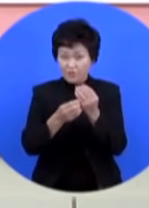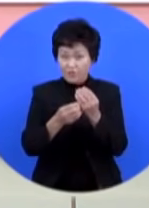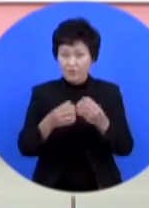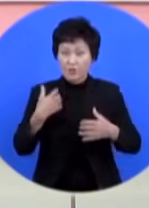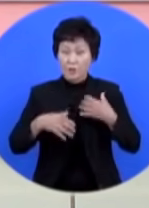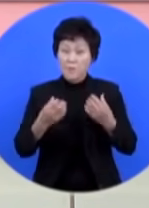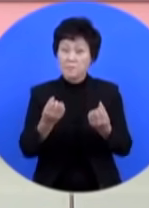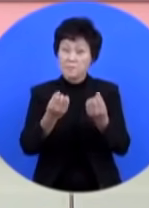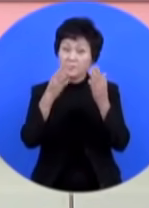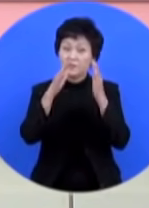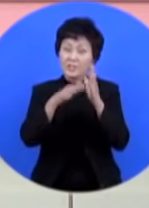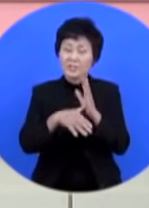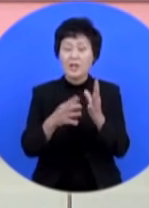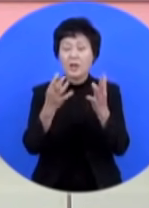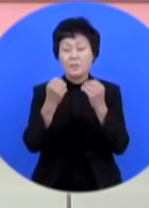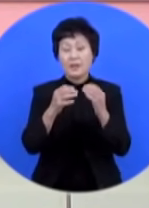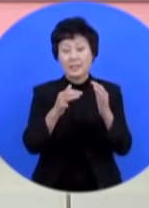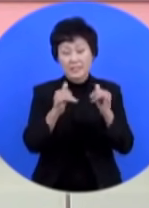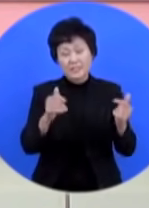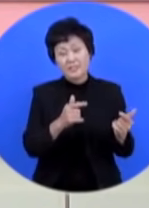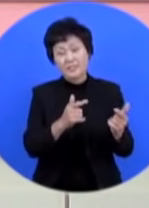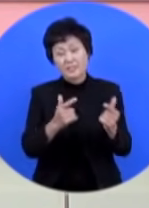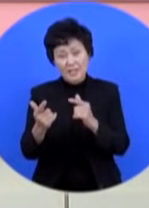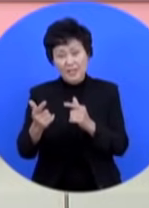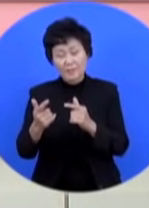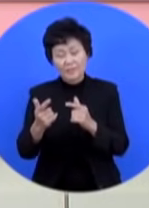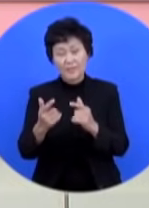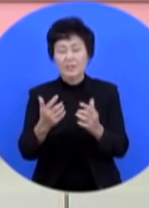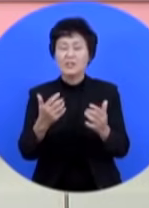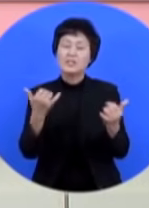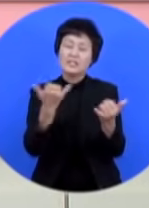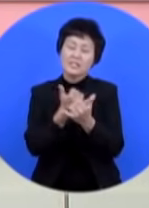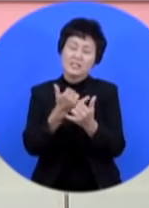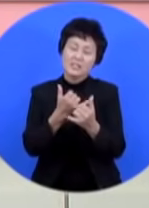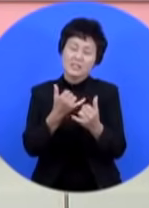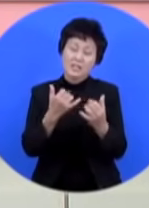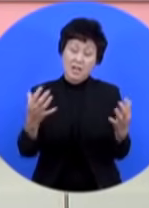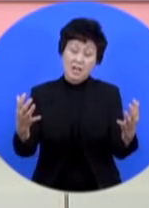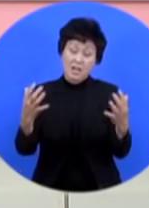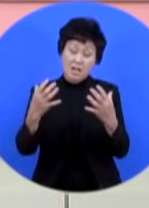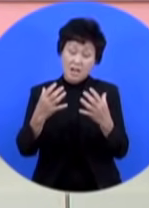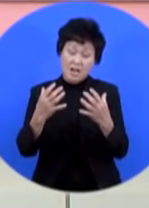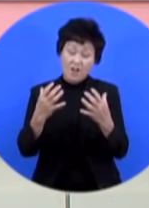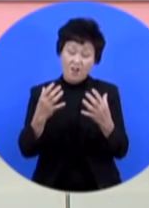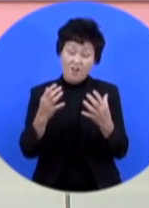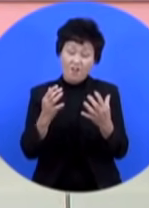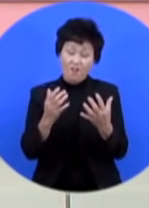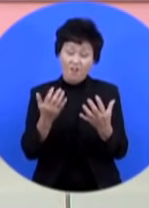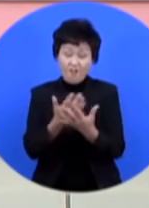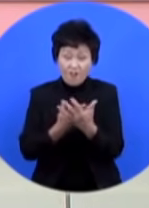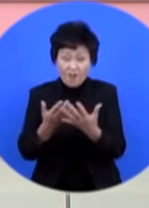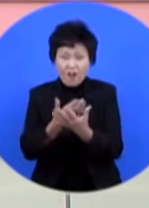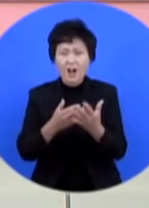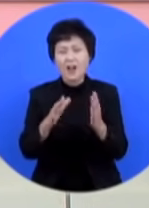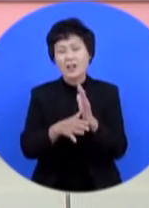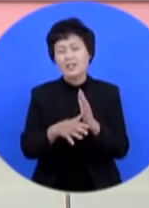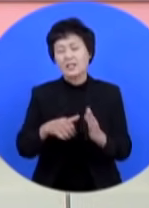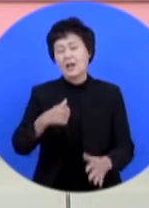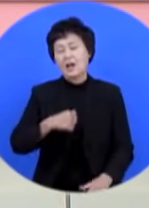많은 사람들이 이렇게 반갑게 서로 일가 친척들이 모일 때 아들이 더 보고 싶고